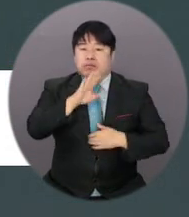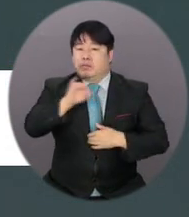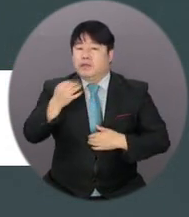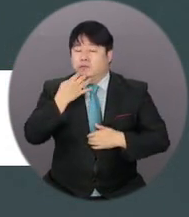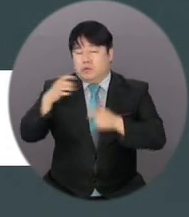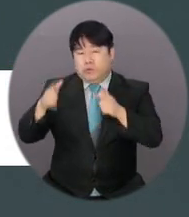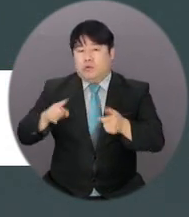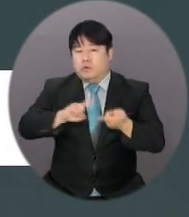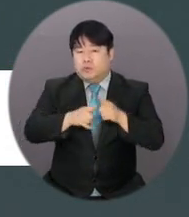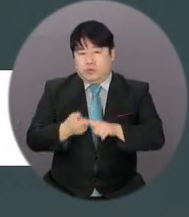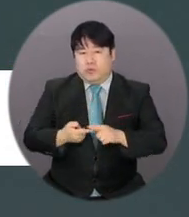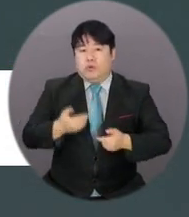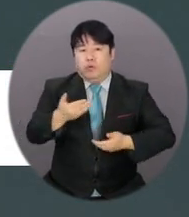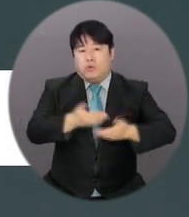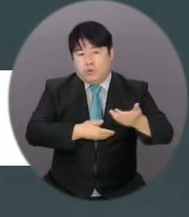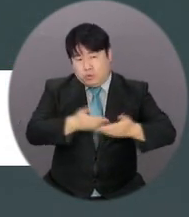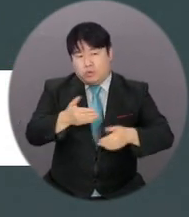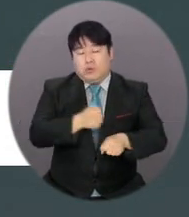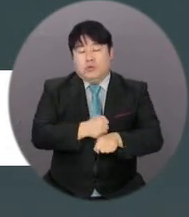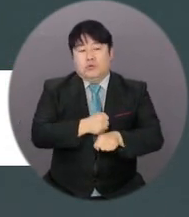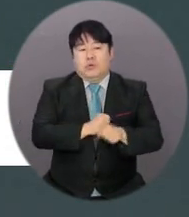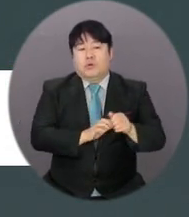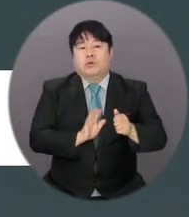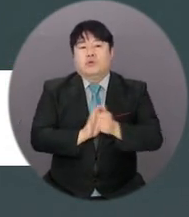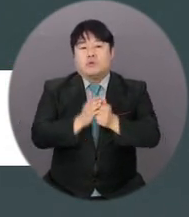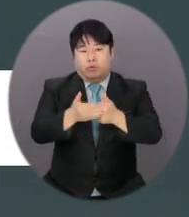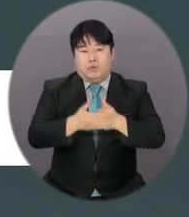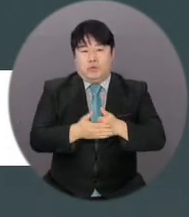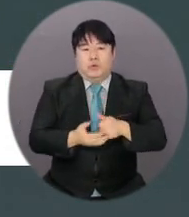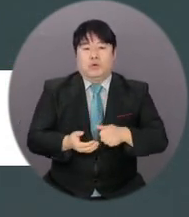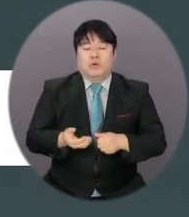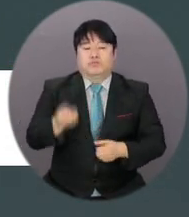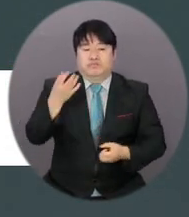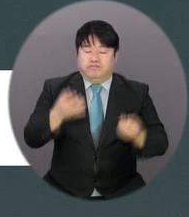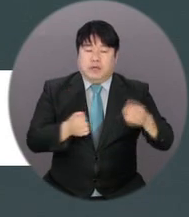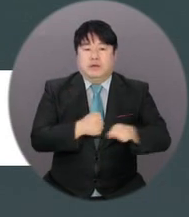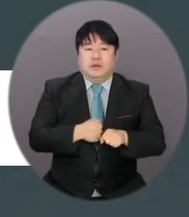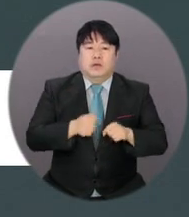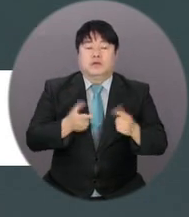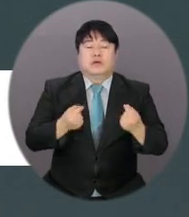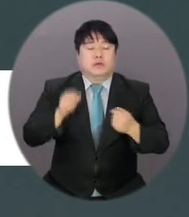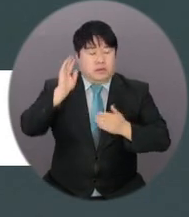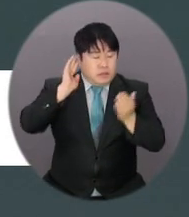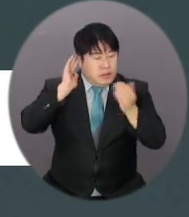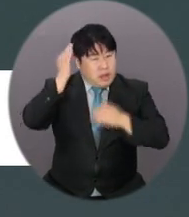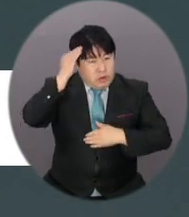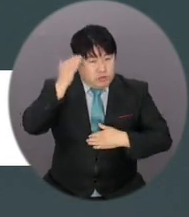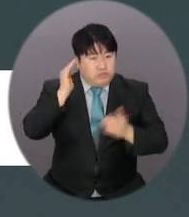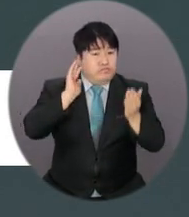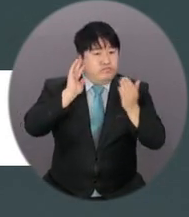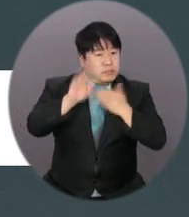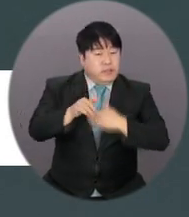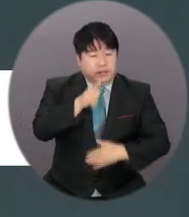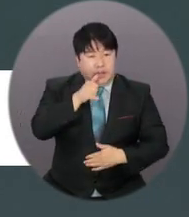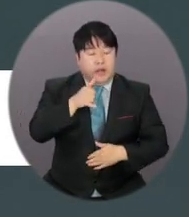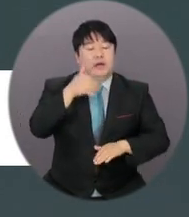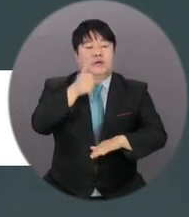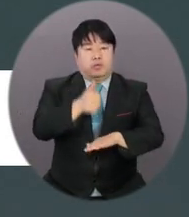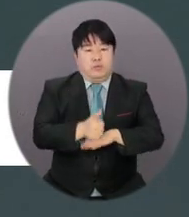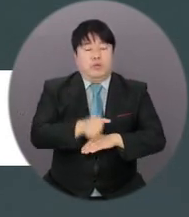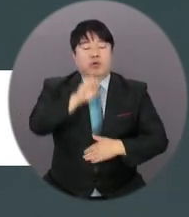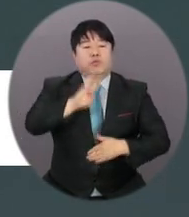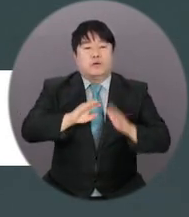하는 이런 전략으로 가야 많이 얻 대한민국 미라 있다 그래서 궁극적으로는 어이